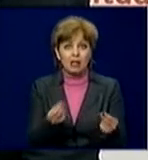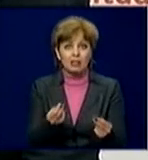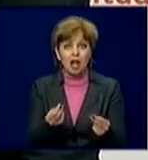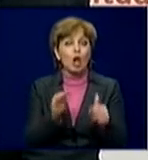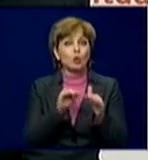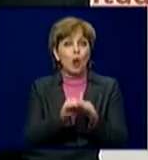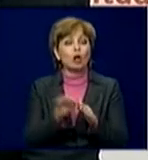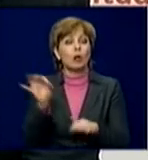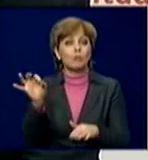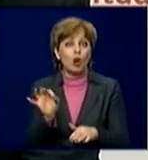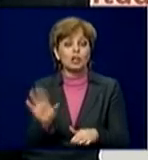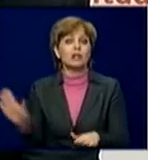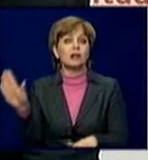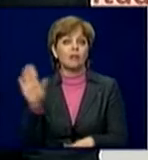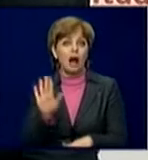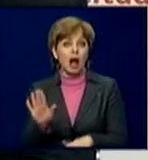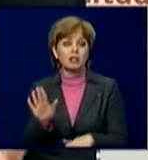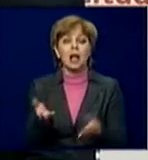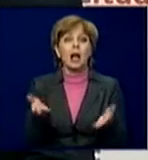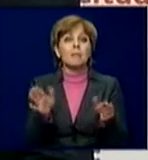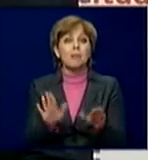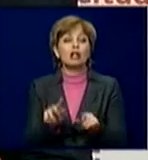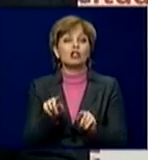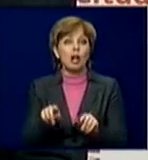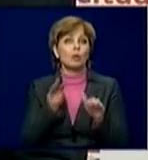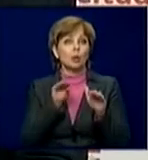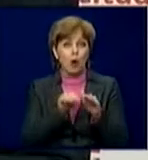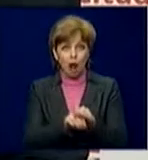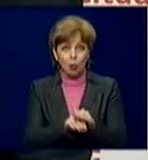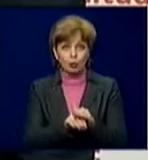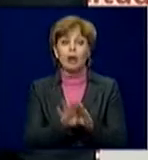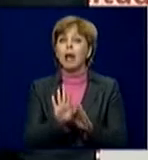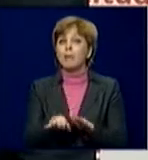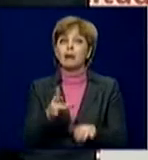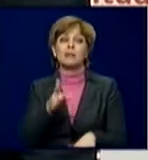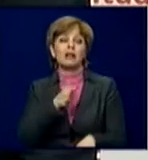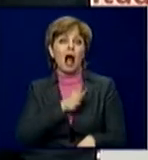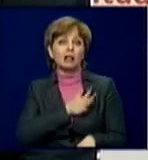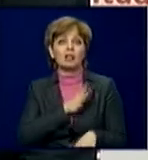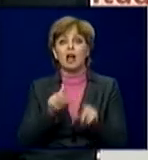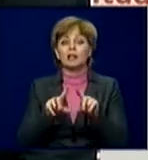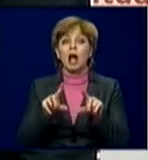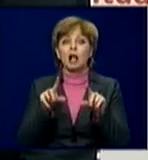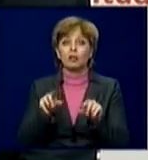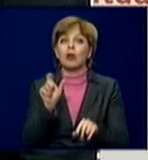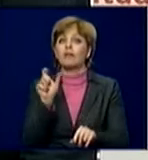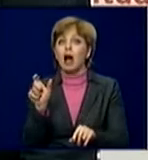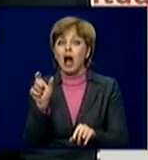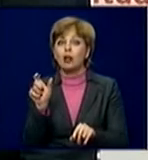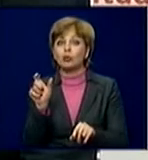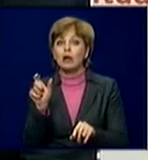procenti, un valsts kopumā tātad par šiem noguldījumiem un par privatizācijas aģentūras vārdā